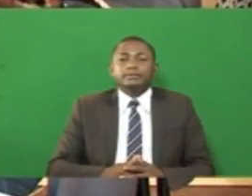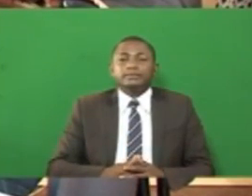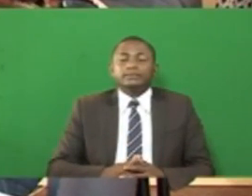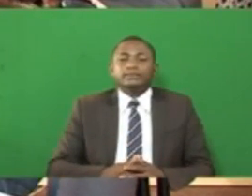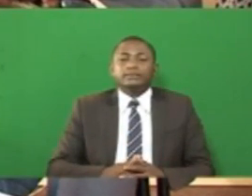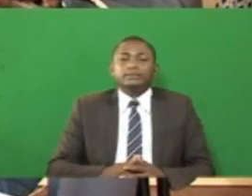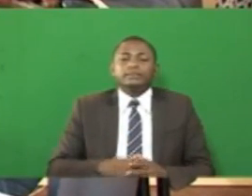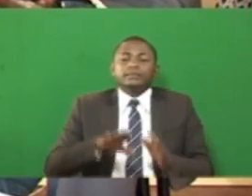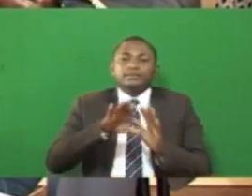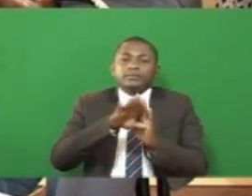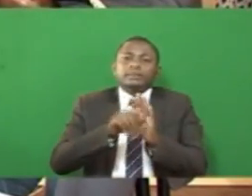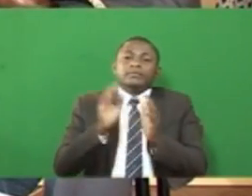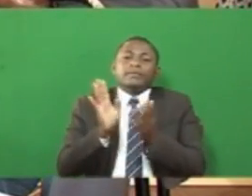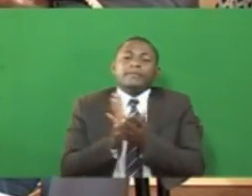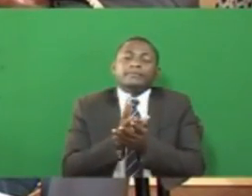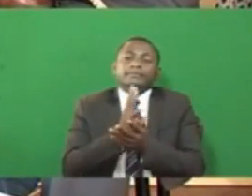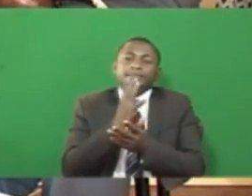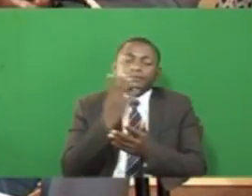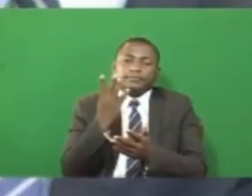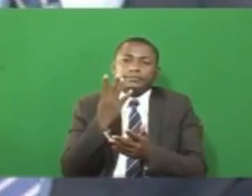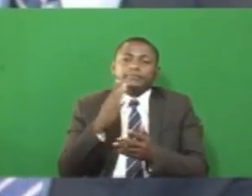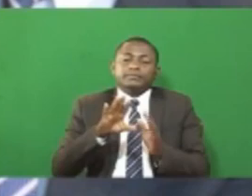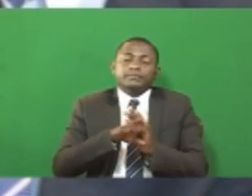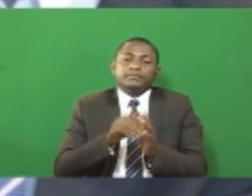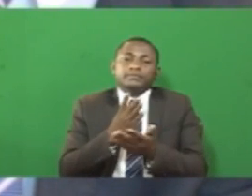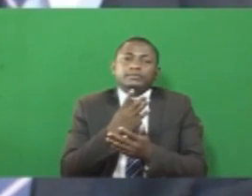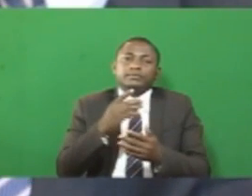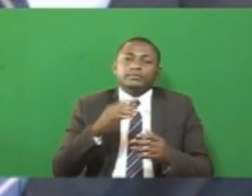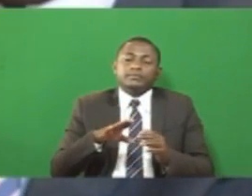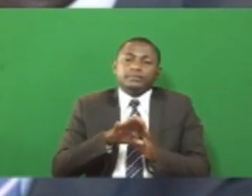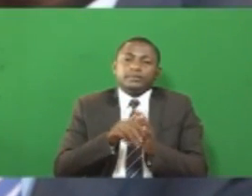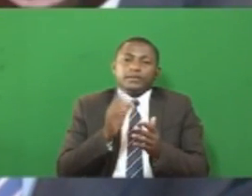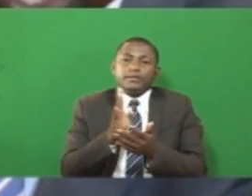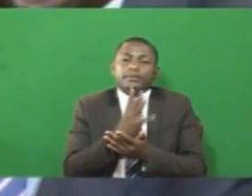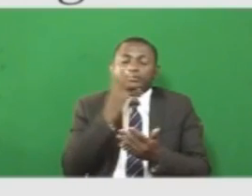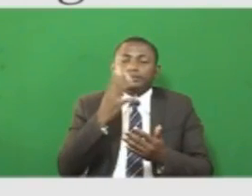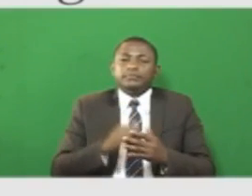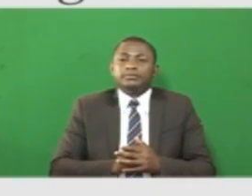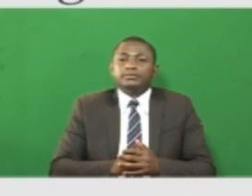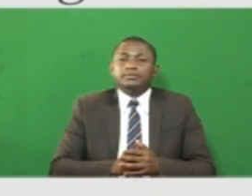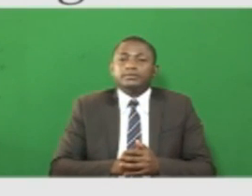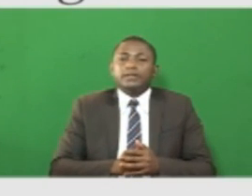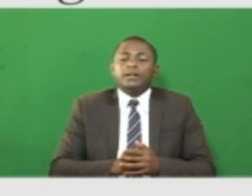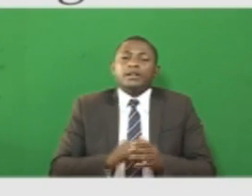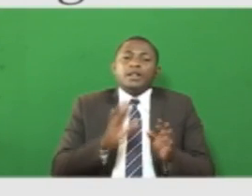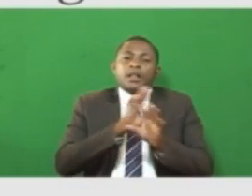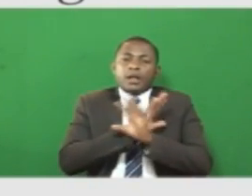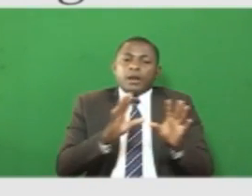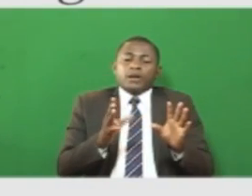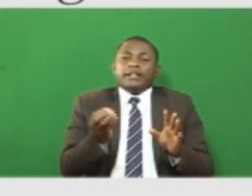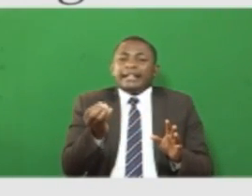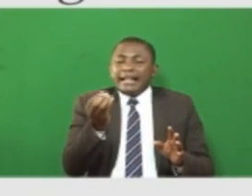Mama verenga verse 14. Verse 14 ndo yanda ndichida. Uh-huh. Leviticus 23 verse 14. Right. Musadye chingwa kana